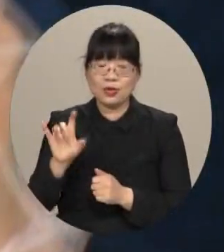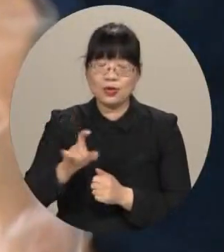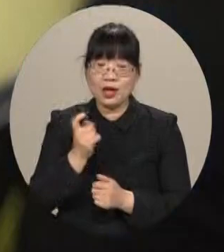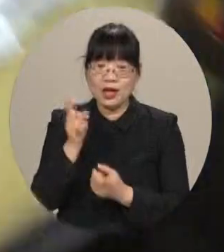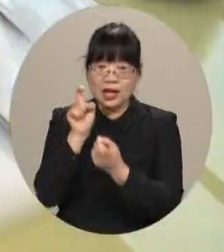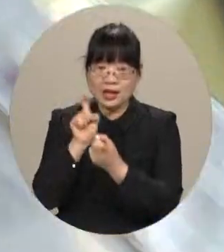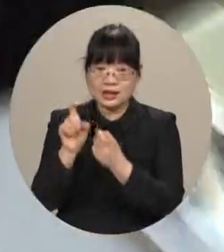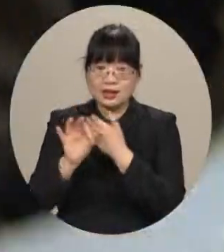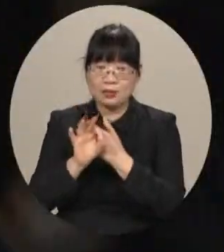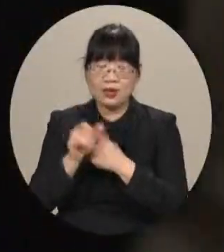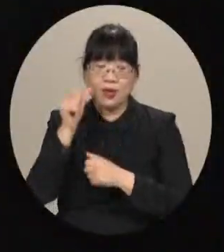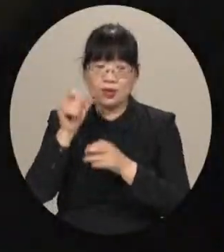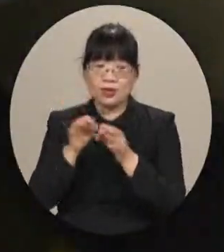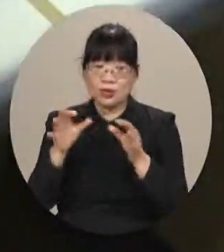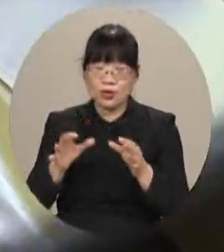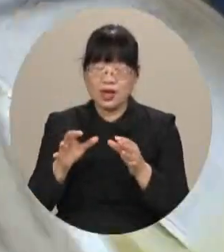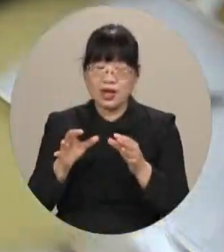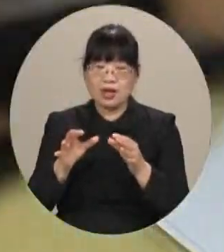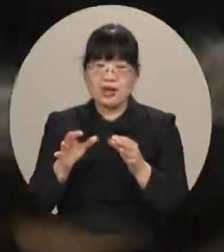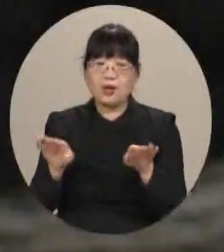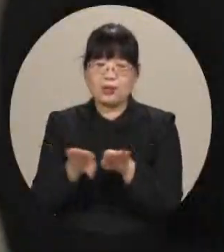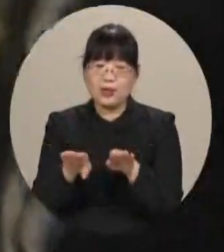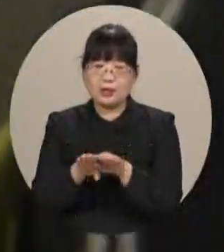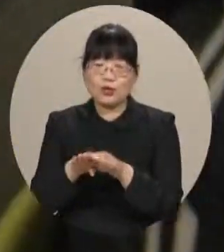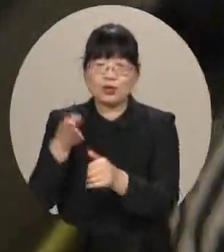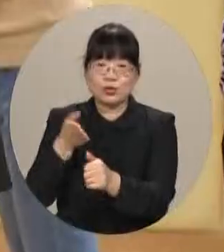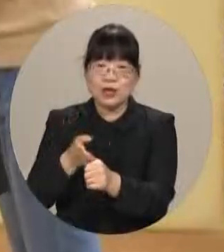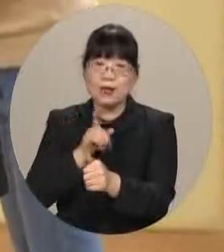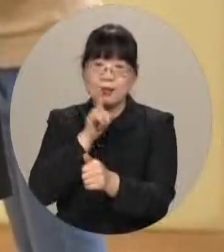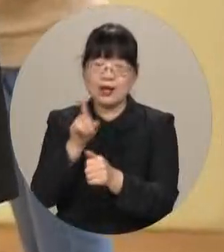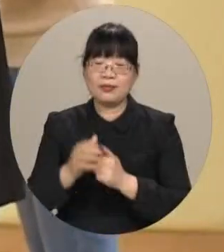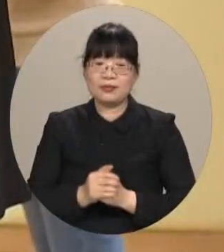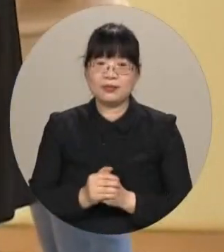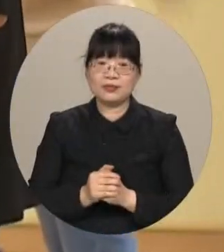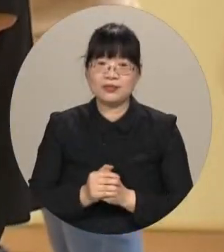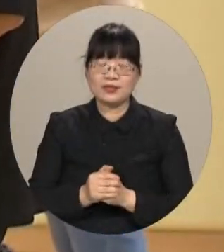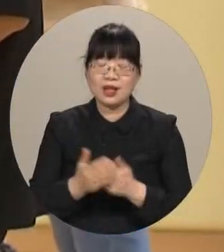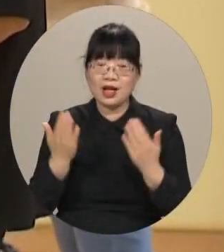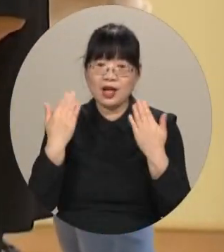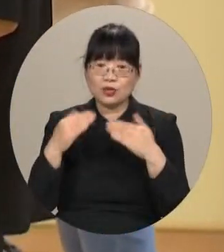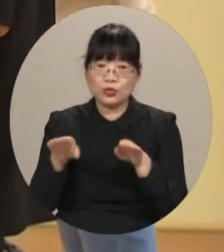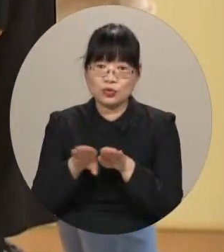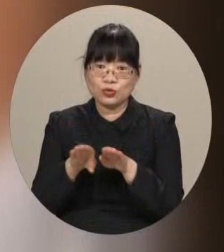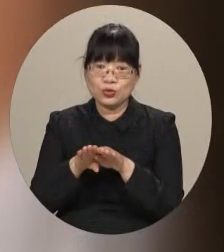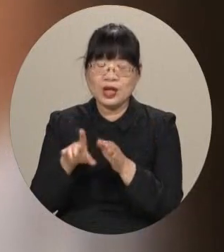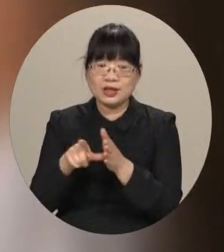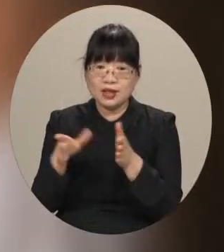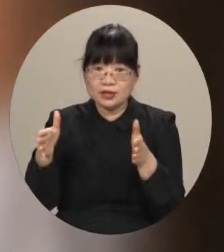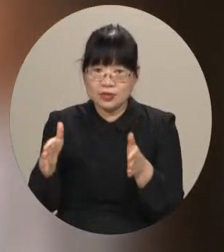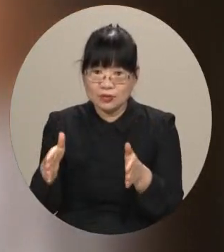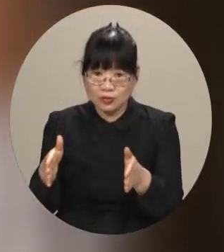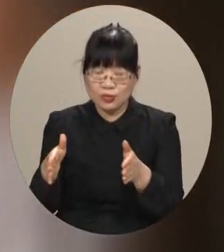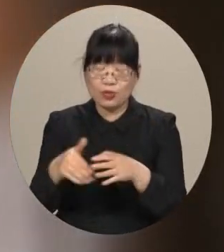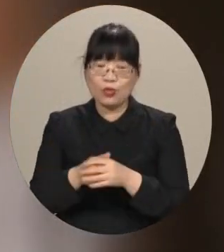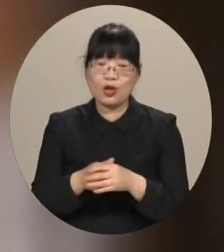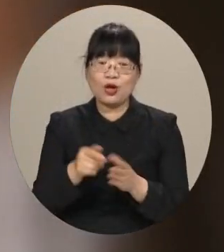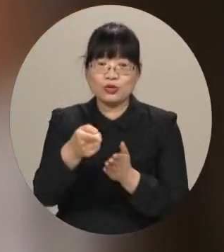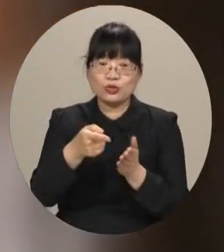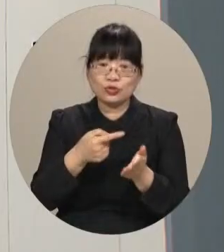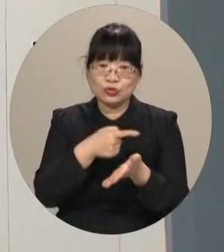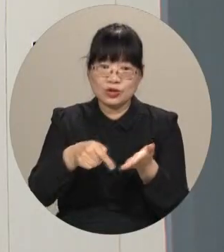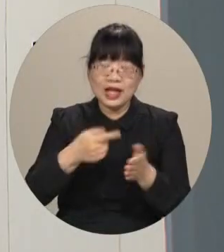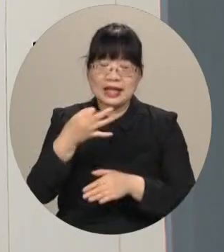학생에겐 우일간 등교 중지를 권고하기로 했습니다 등교를 중지한 기간은 출석 인정 결석으로